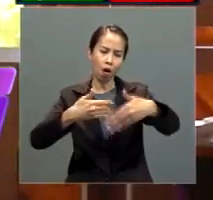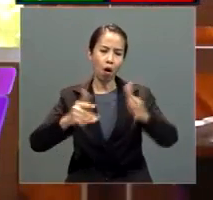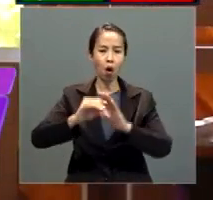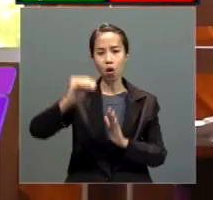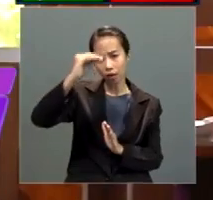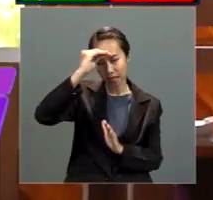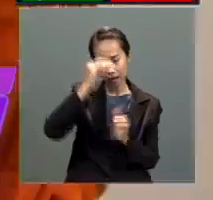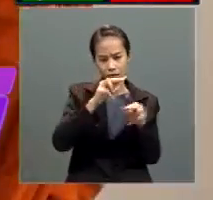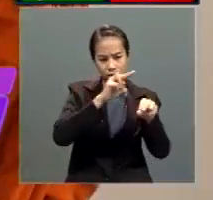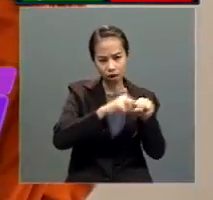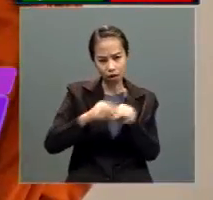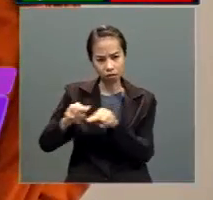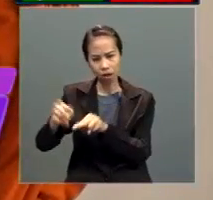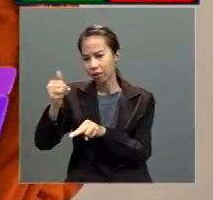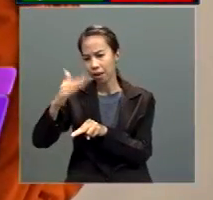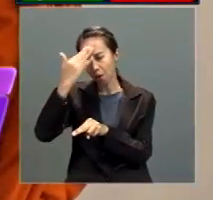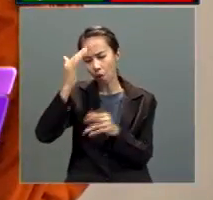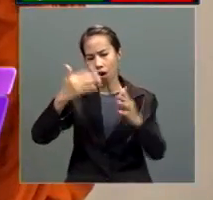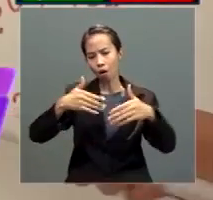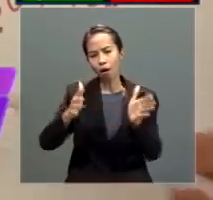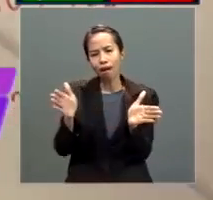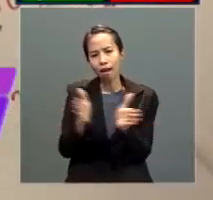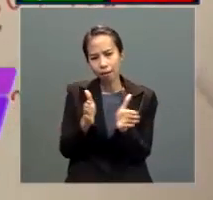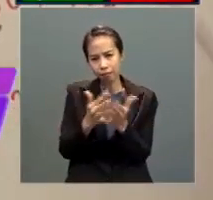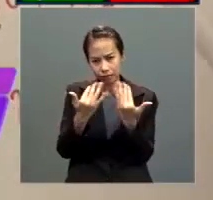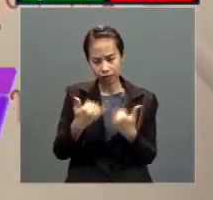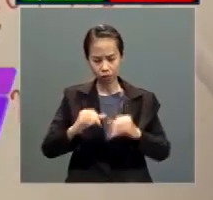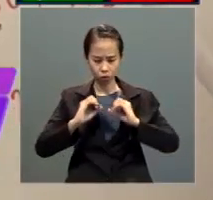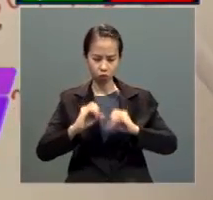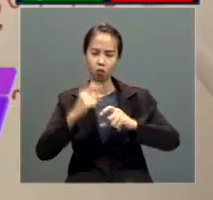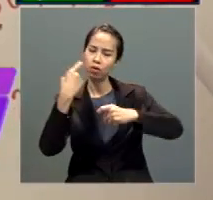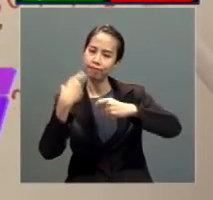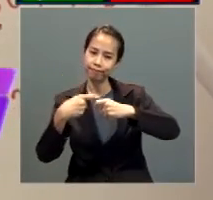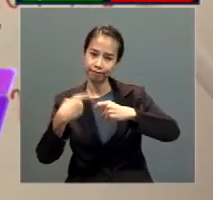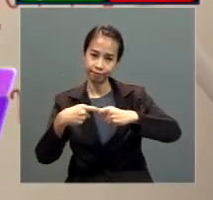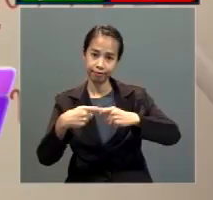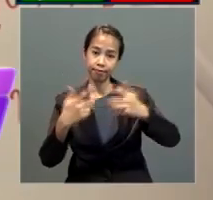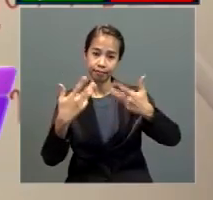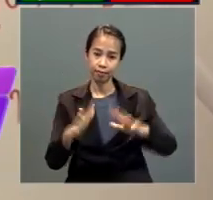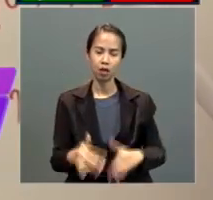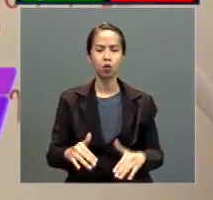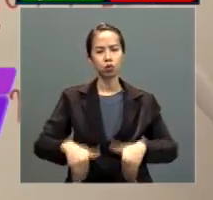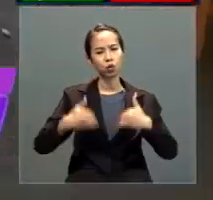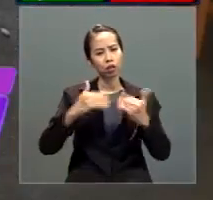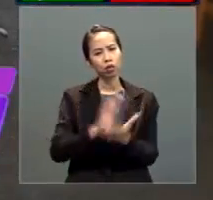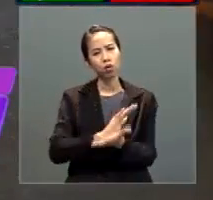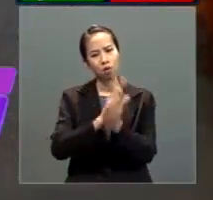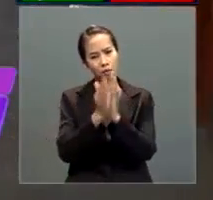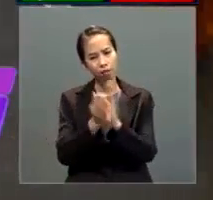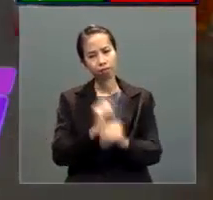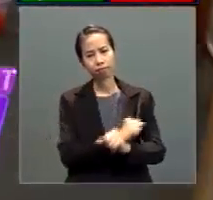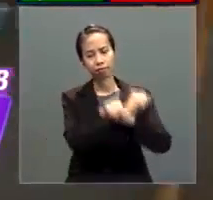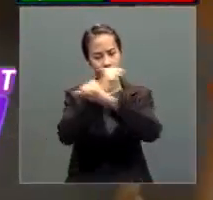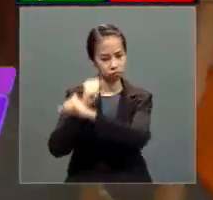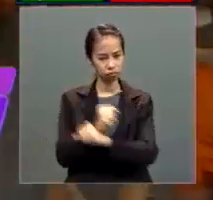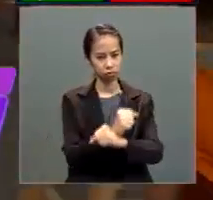ได้เนื่องจากพื้นที่จำกัดการสื่อสารการเรียนการสอนทำได้ยากมากขึ้นรวมถึงต้องปรับตัวเพื่อป้องกันและสกัดกั้นไวรั